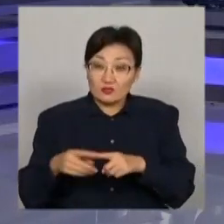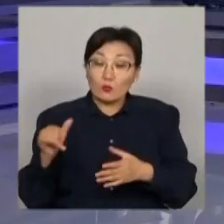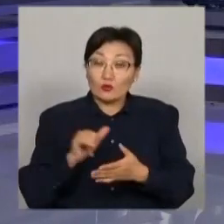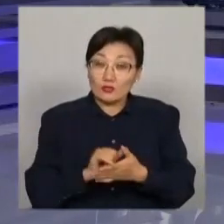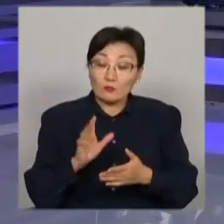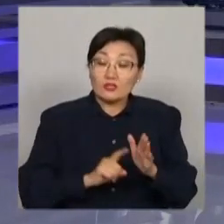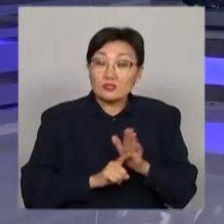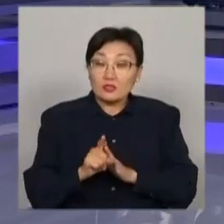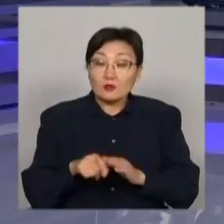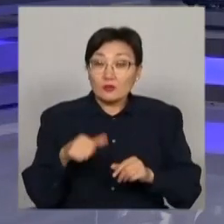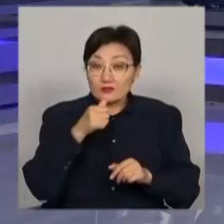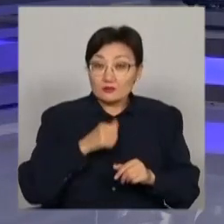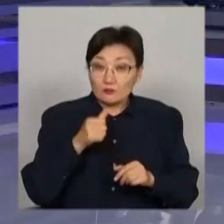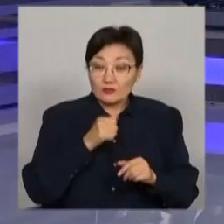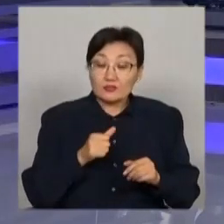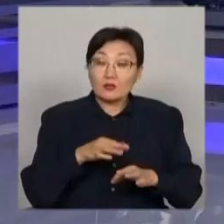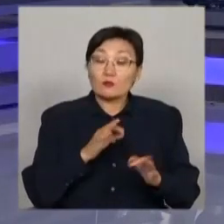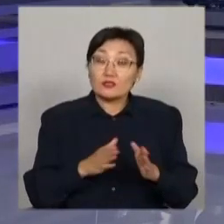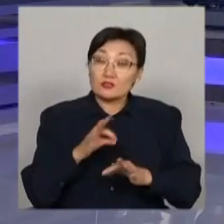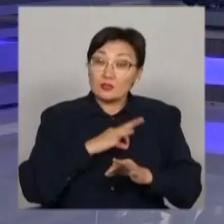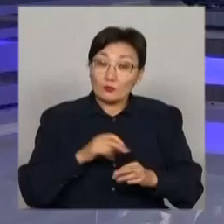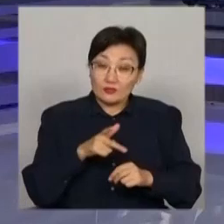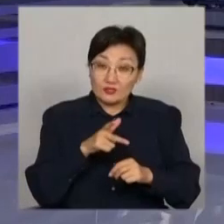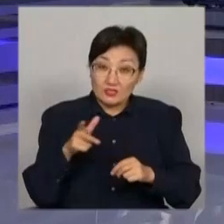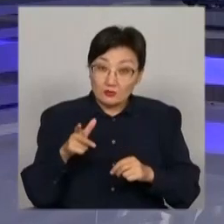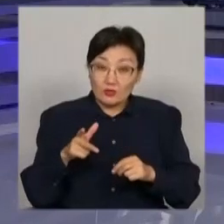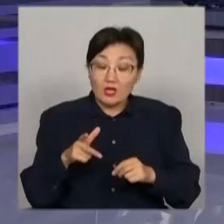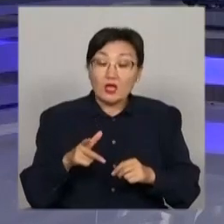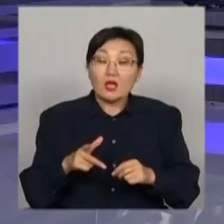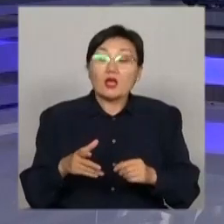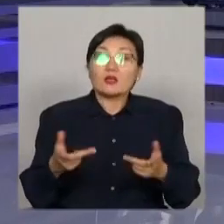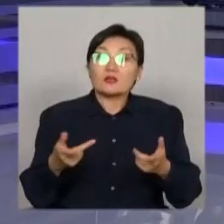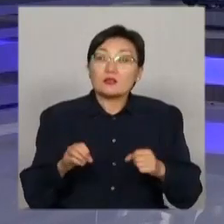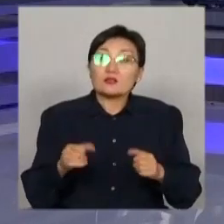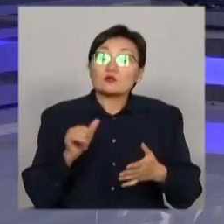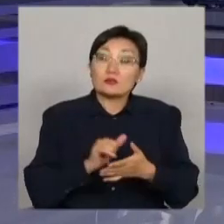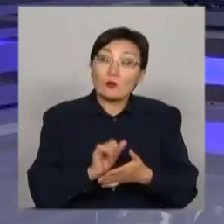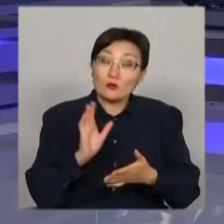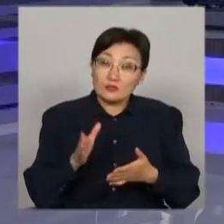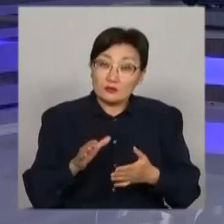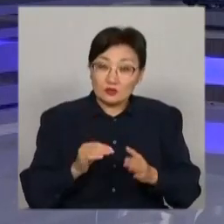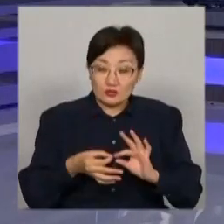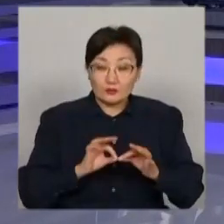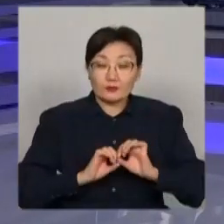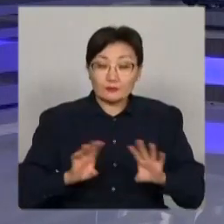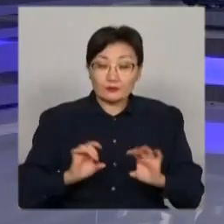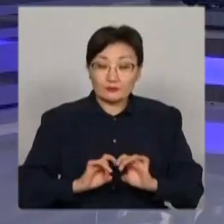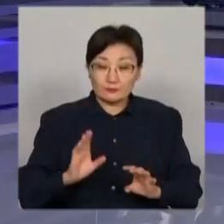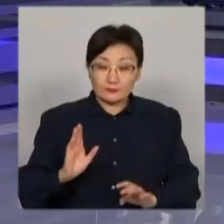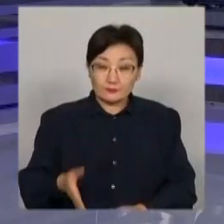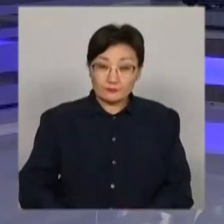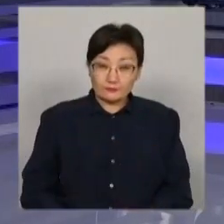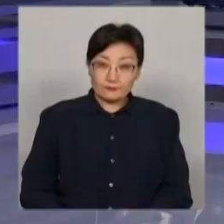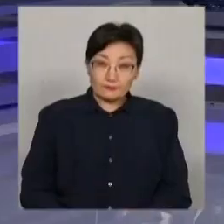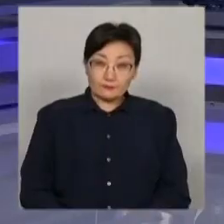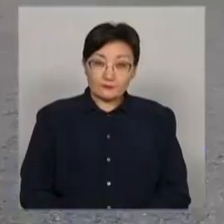орнатылмақ. Бастапқыда эксперименталды түрде қолданылатын бейне бақылау құрылғылары қай жерлерде орнатылмақ? Әлібек Шынтемір біліп қайтты.